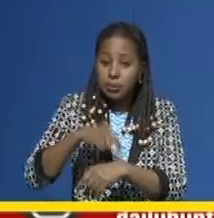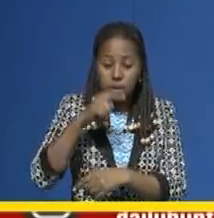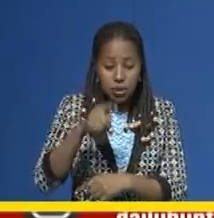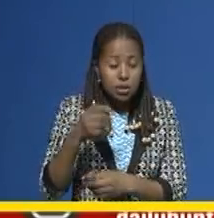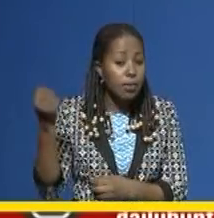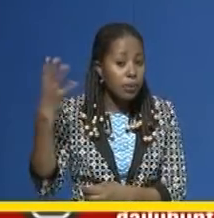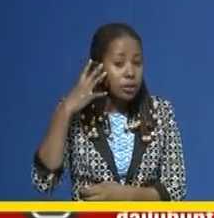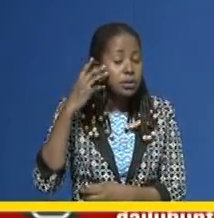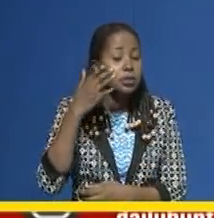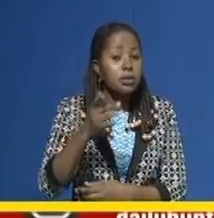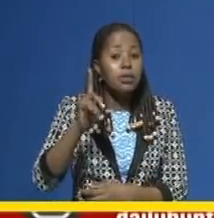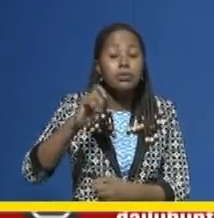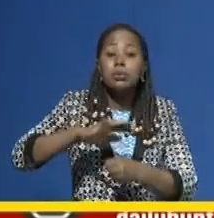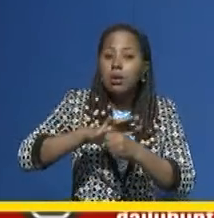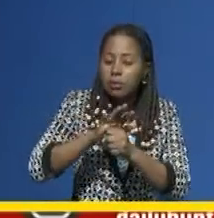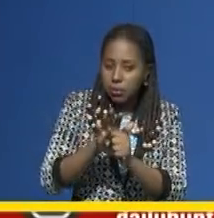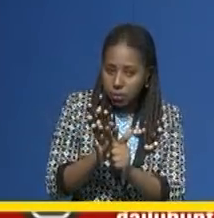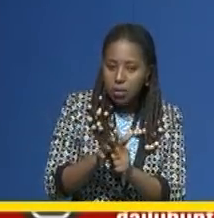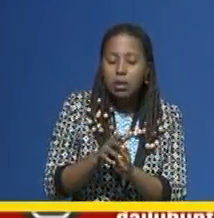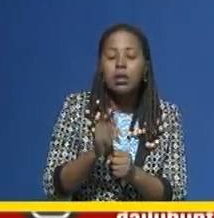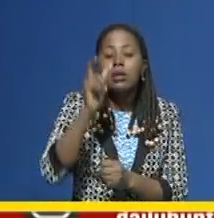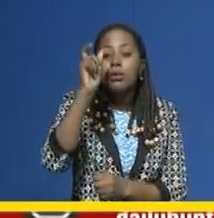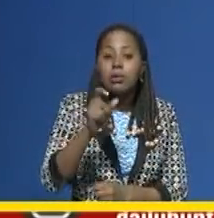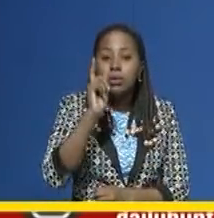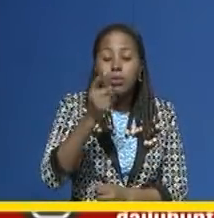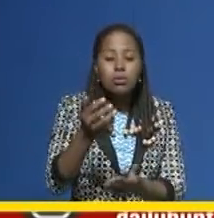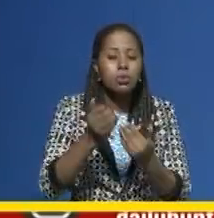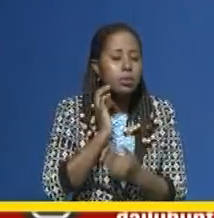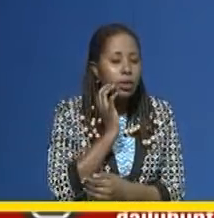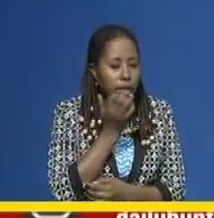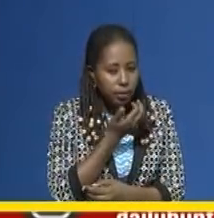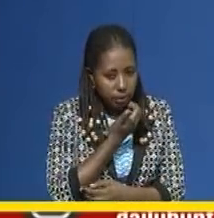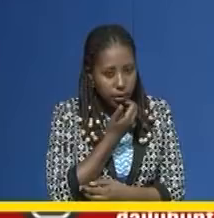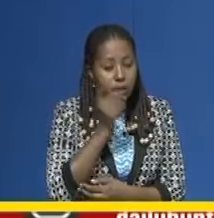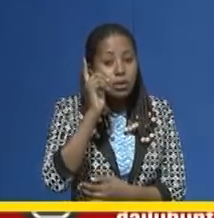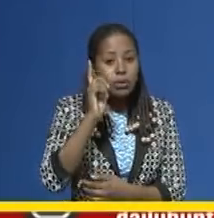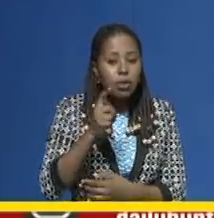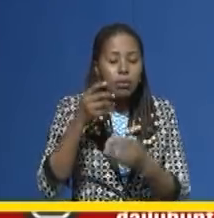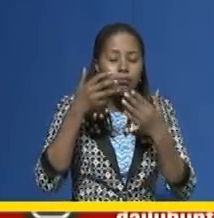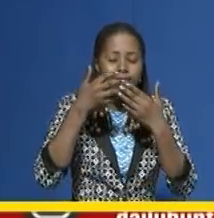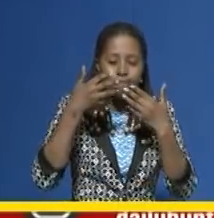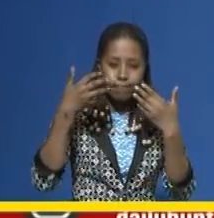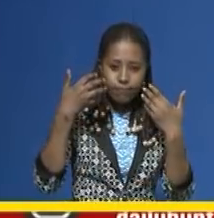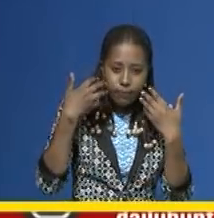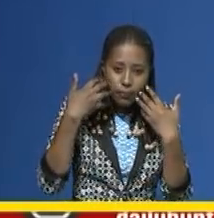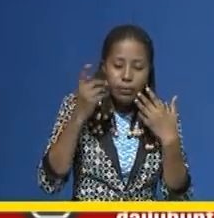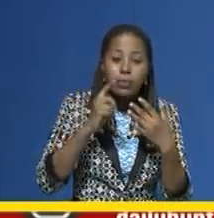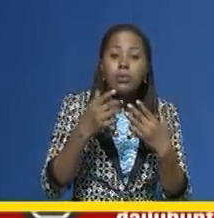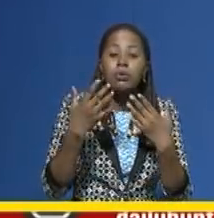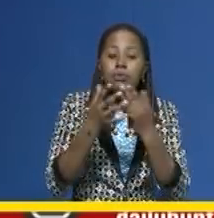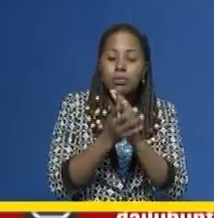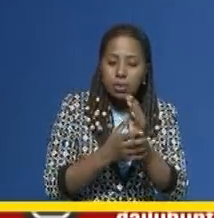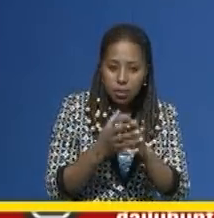cha maambukizi ya virusi vya corona ni kwa watu kuchukua tahadhari, ikiwemo kuvaa kwa kujifunika